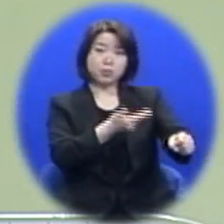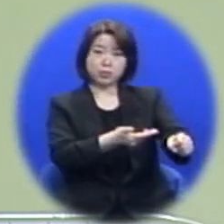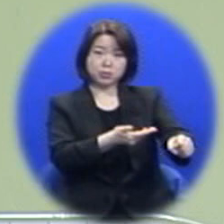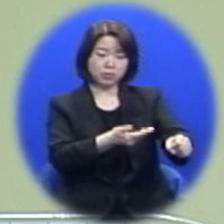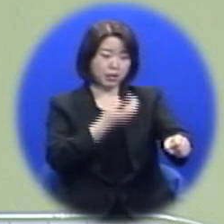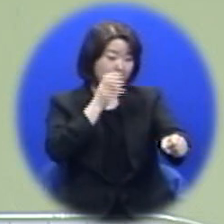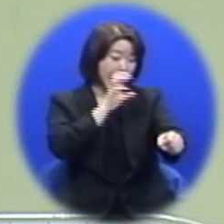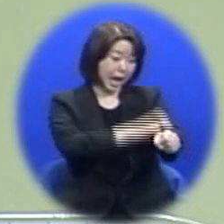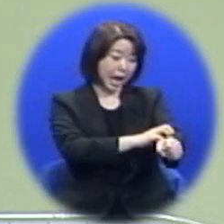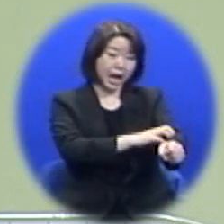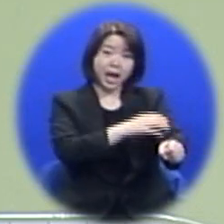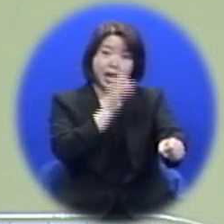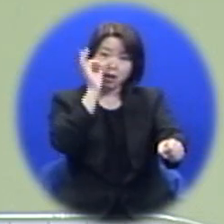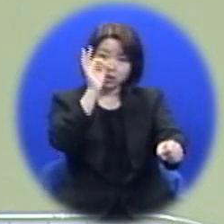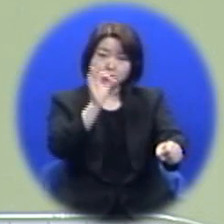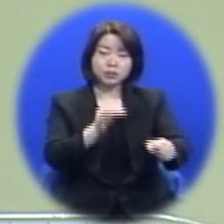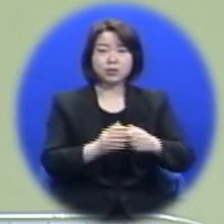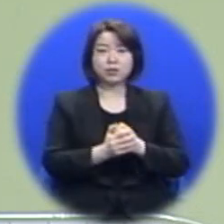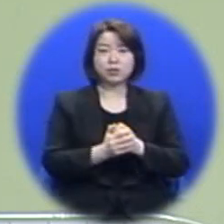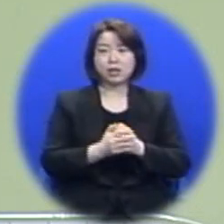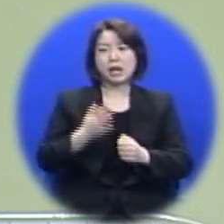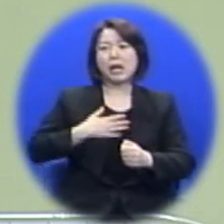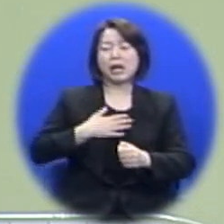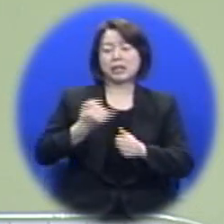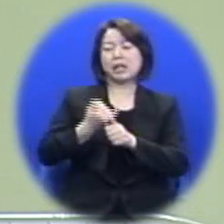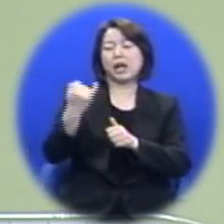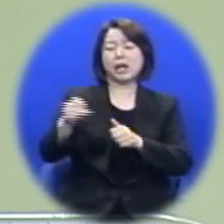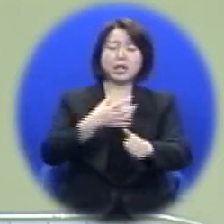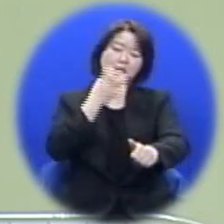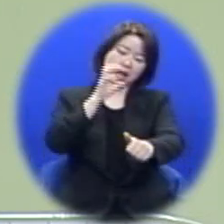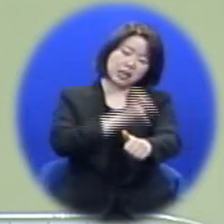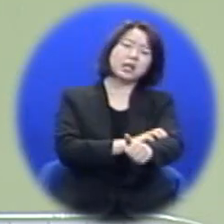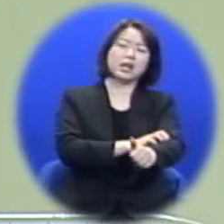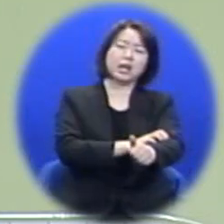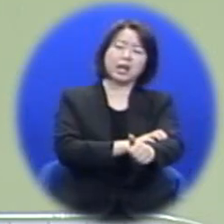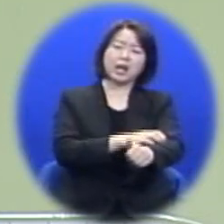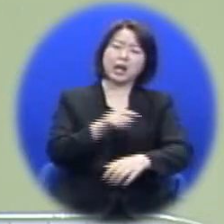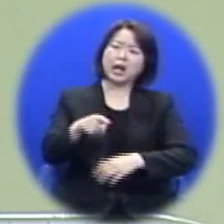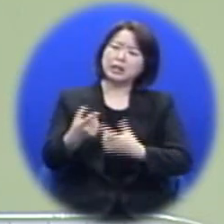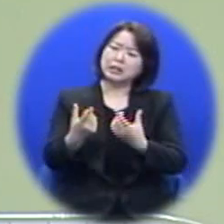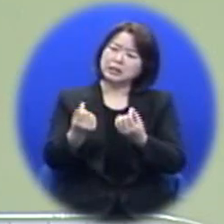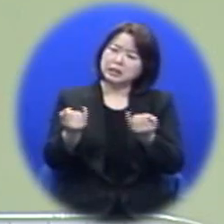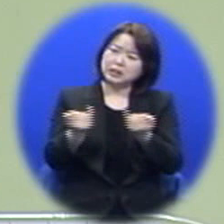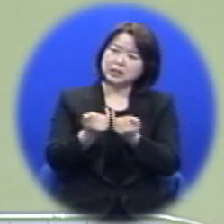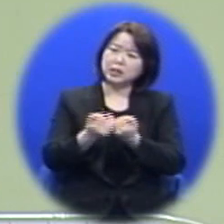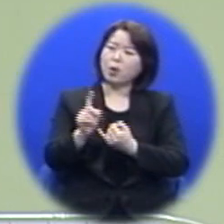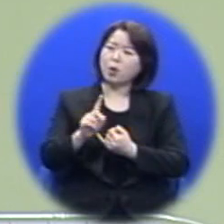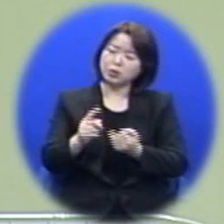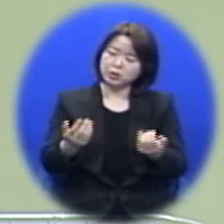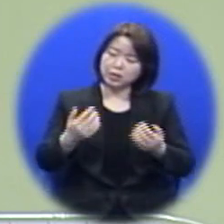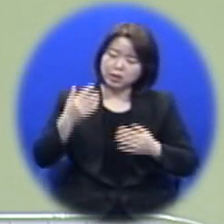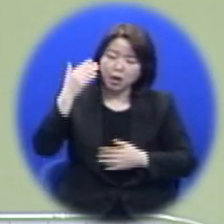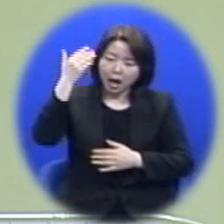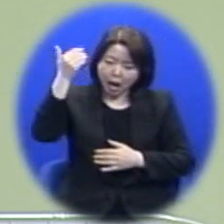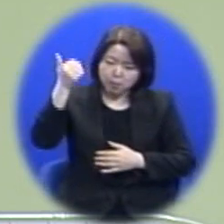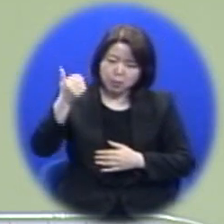있어요 제 아내가 물었다는 이런 여자를 데리고 제가 어떻게 사역을 합니까